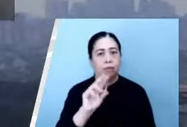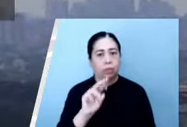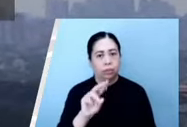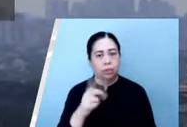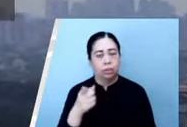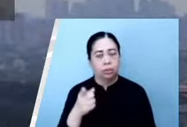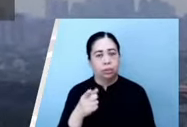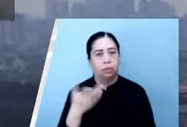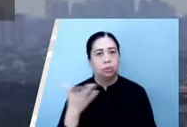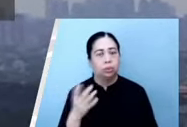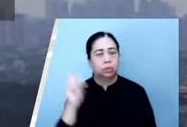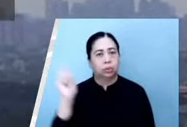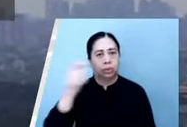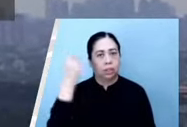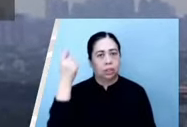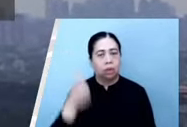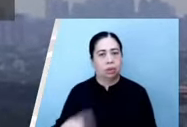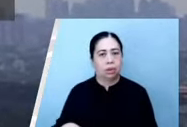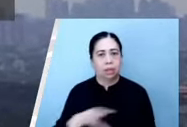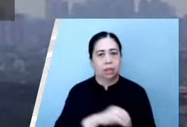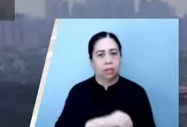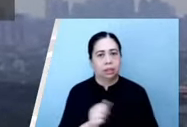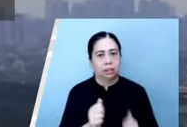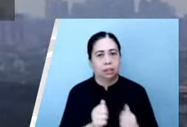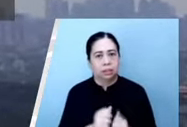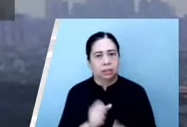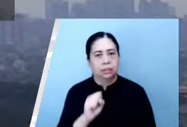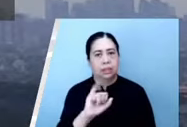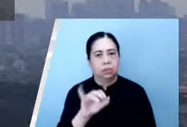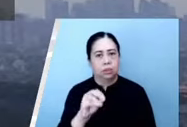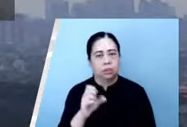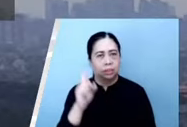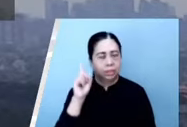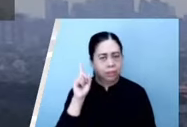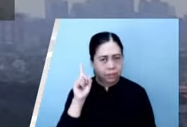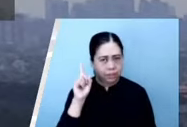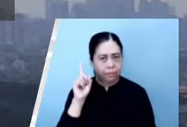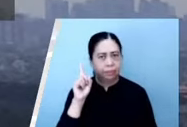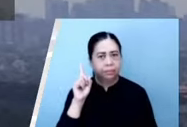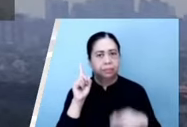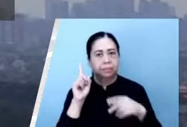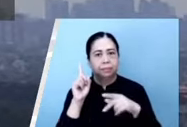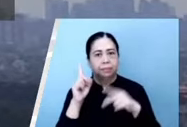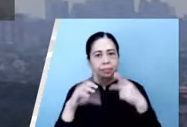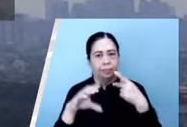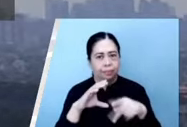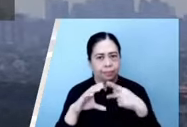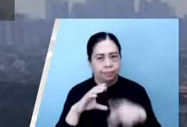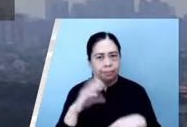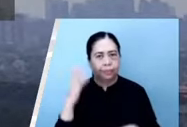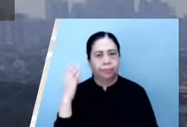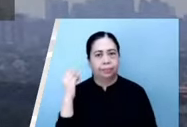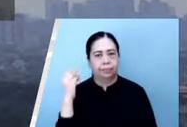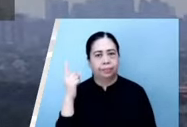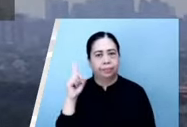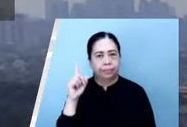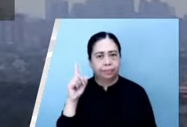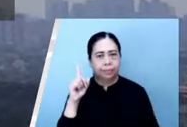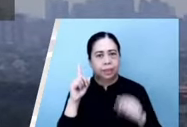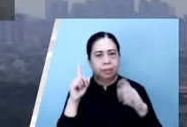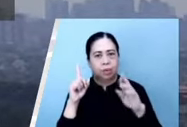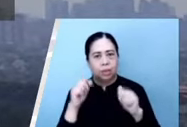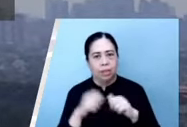Tuguegrao, Cagayan, kasama dyan ang San Jose Occidental, Mindoro, Puerto Princesa City at Aborlan sa Palawan, Pili, Camarines Sur at sa